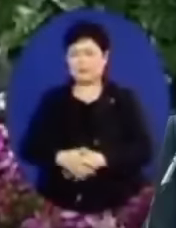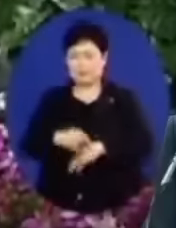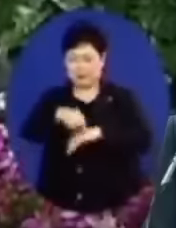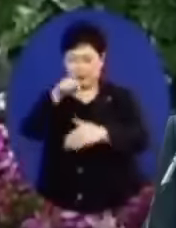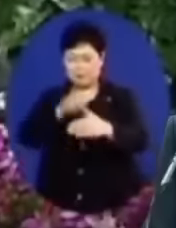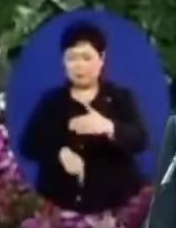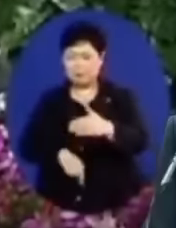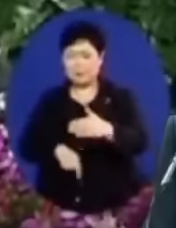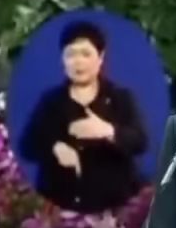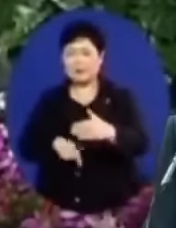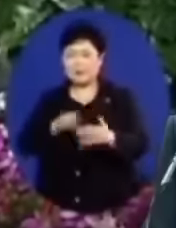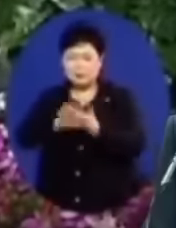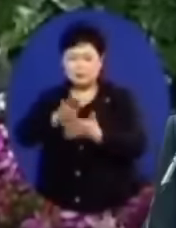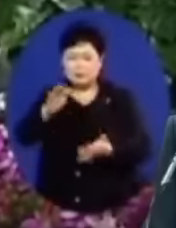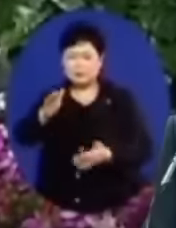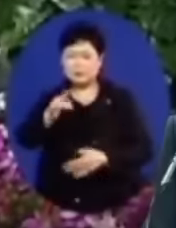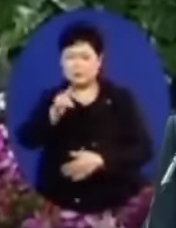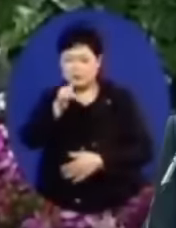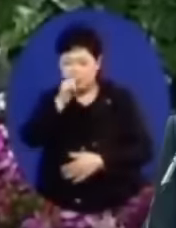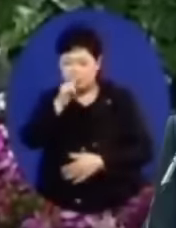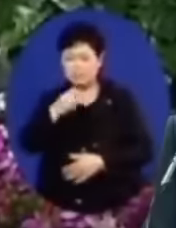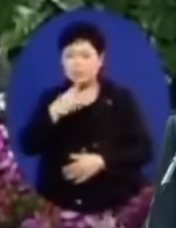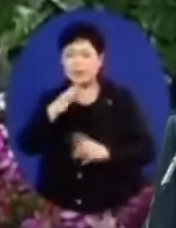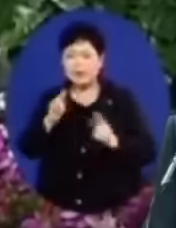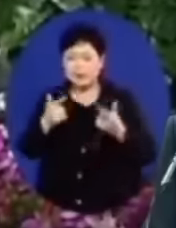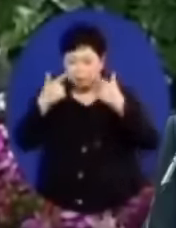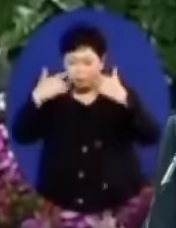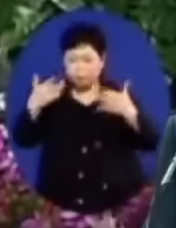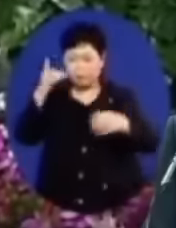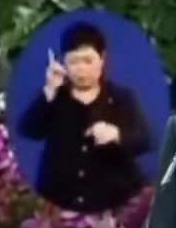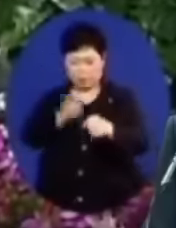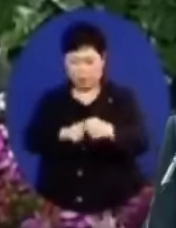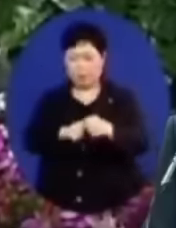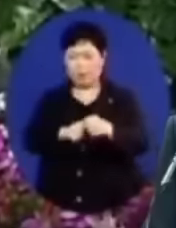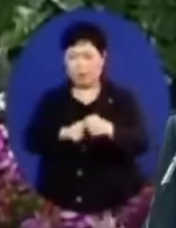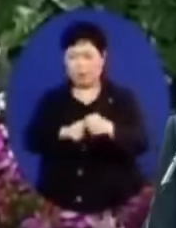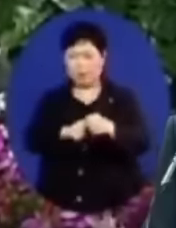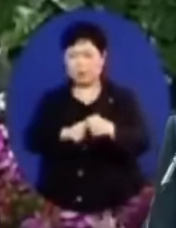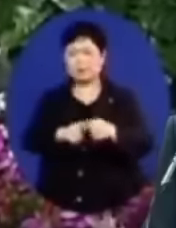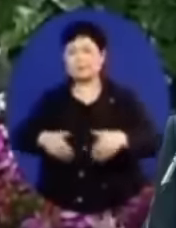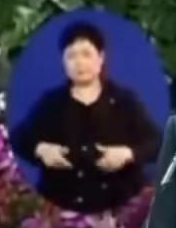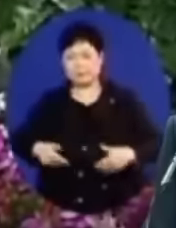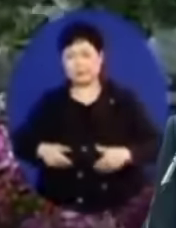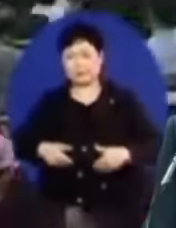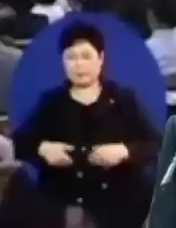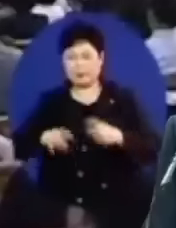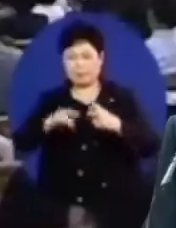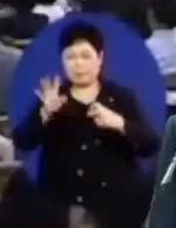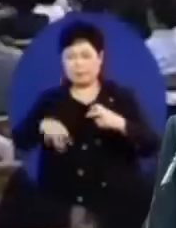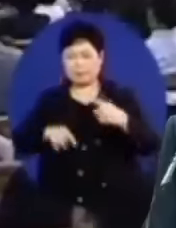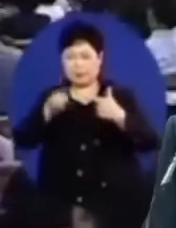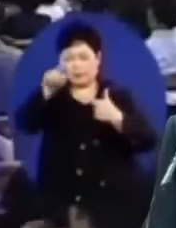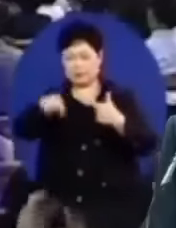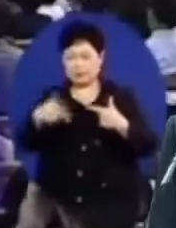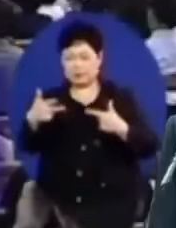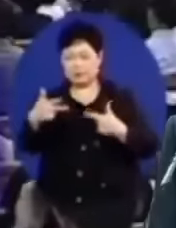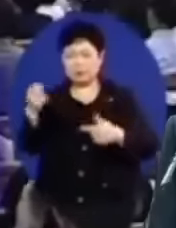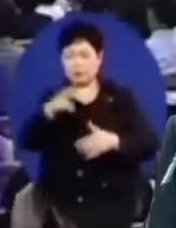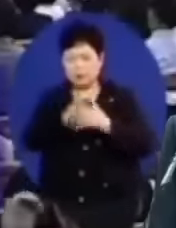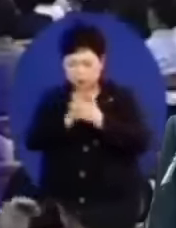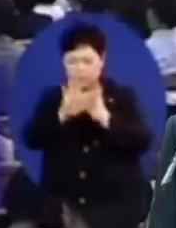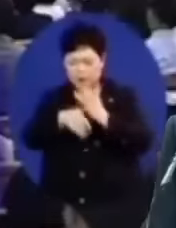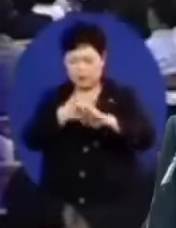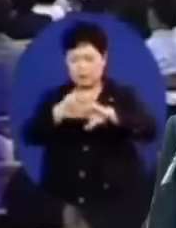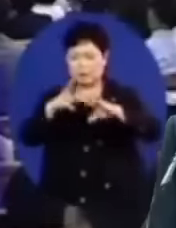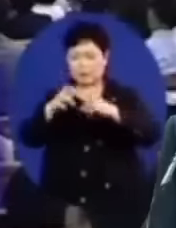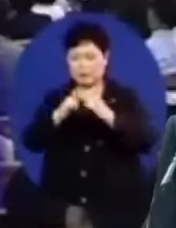마음에 열정이 있을 뿐 아니라 분명한 목표가 있어야 되는 것입니다. 마태복음 6장 7절에 또 기도할 때